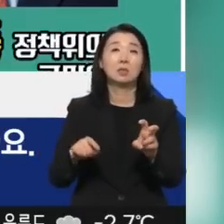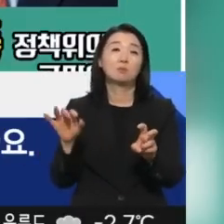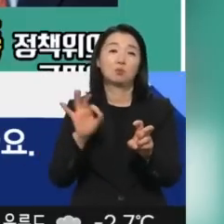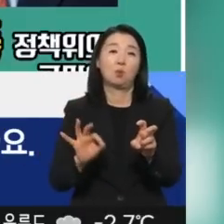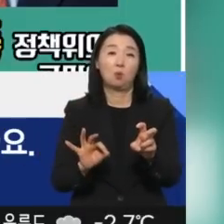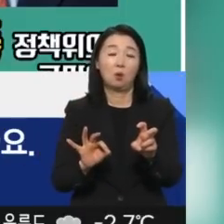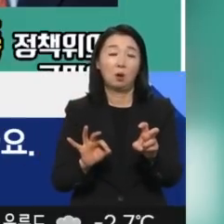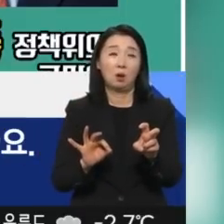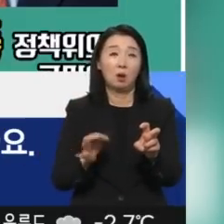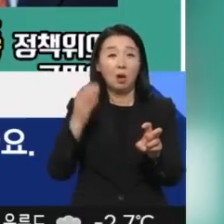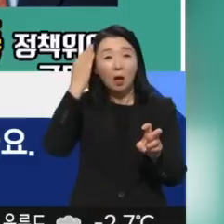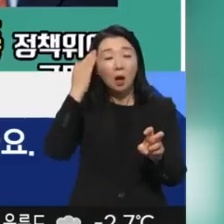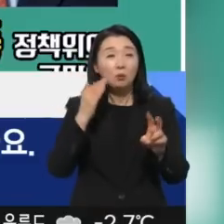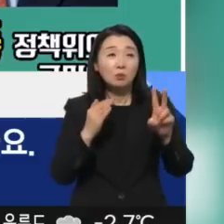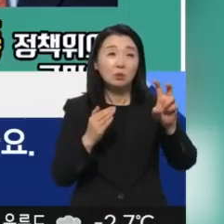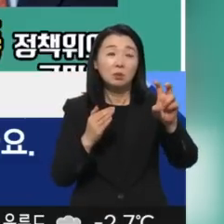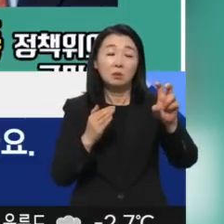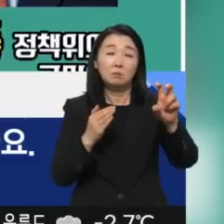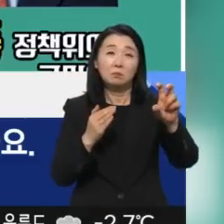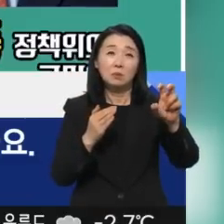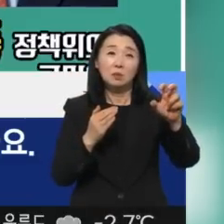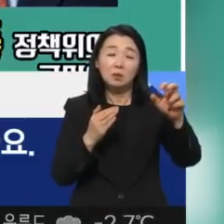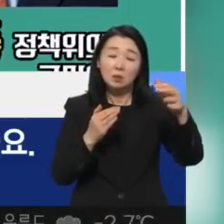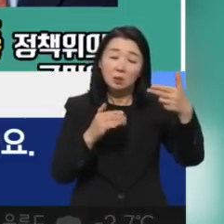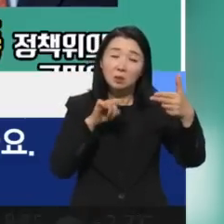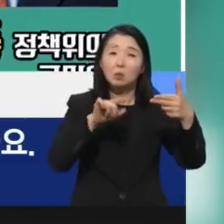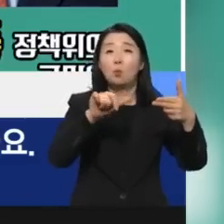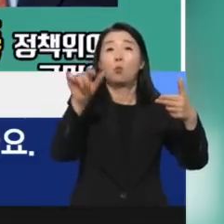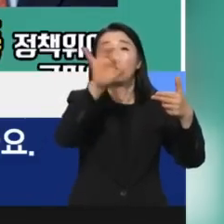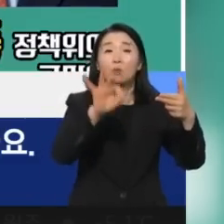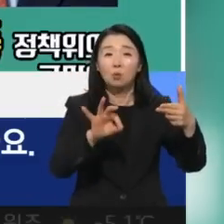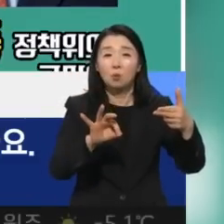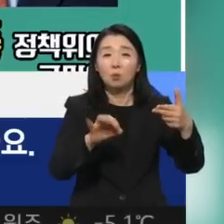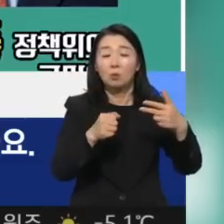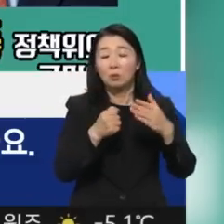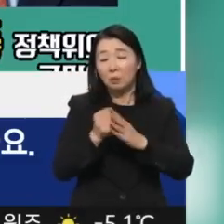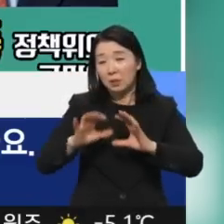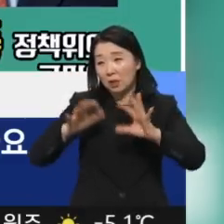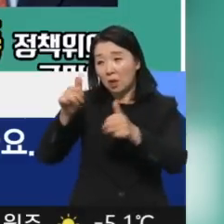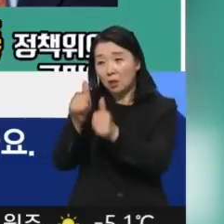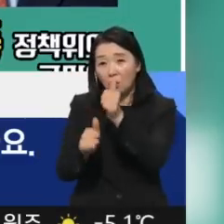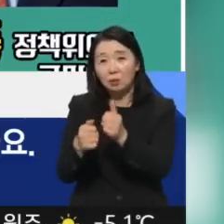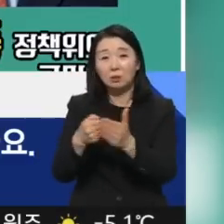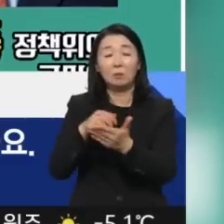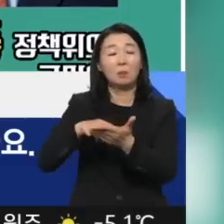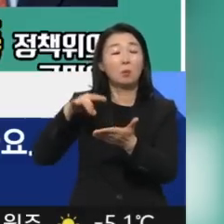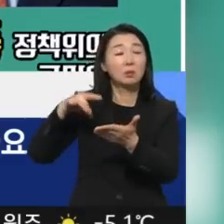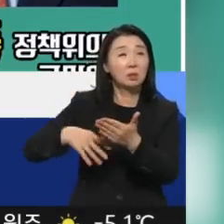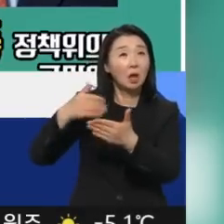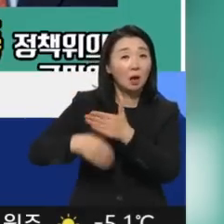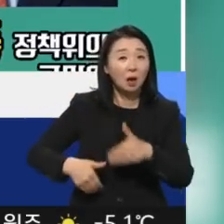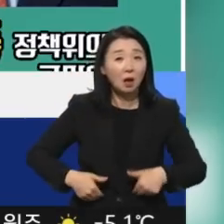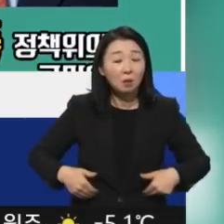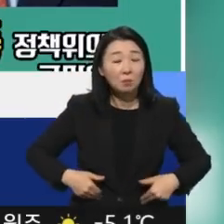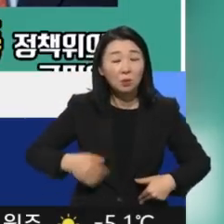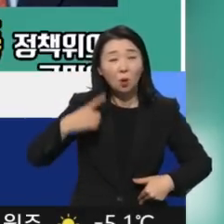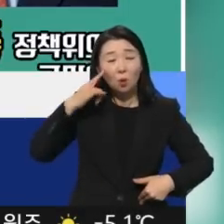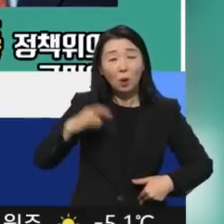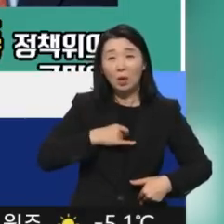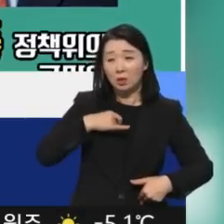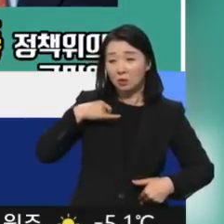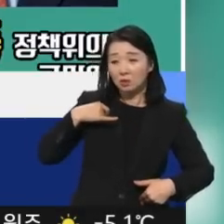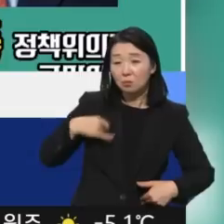저희가 27.5%잖아요. 그렇기 때문에 첫 번째는 세계와의 경쟁을 위해서도 이게 필요하다. 탈중국하는 기업들이